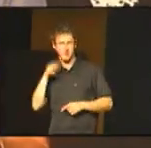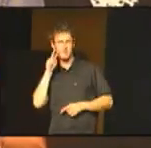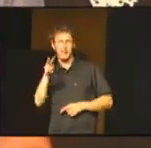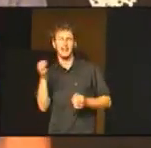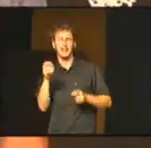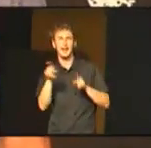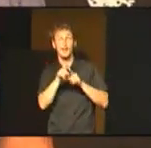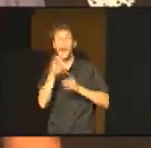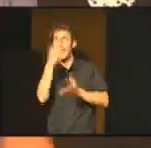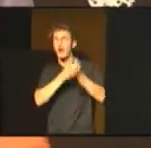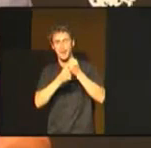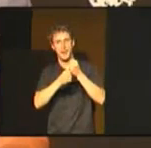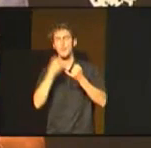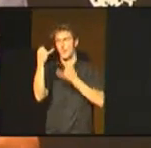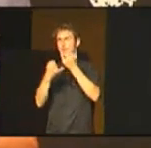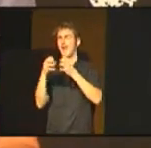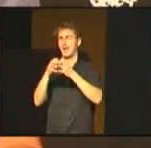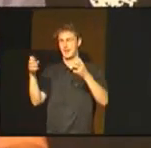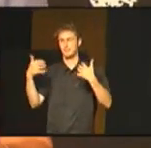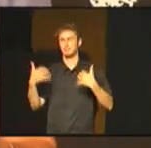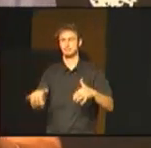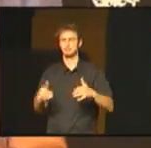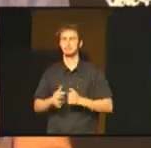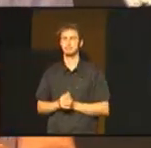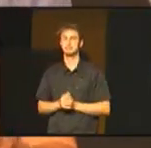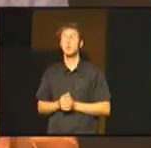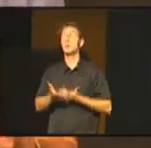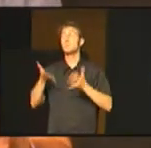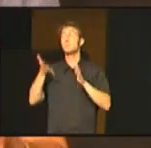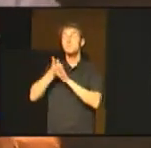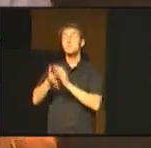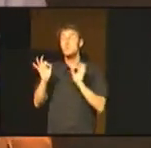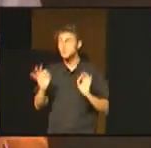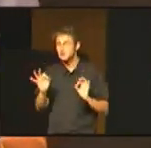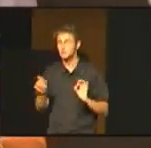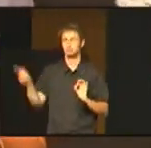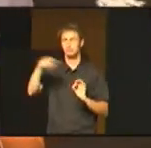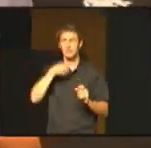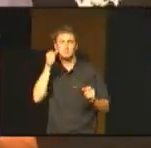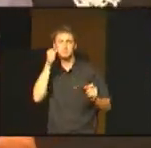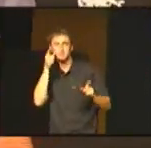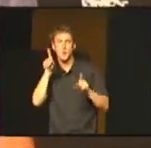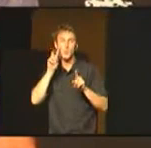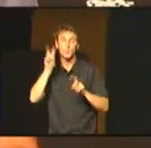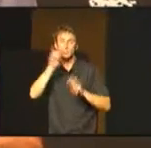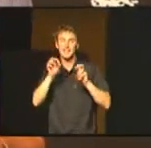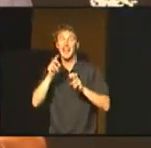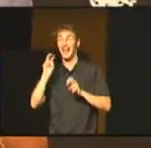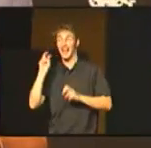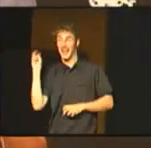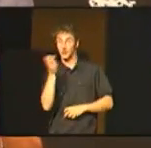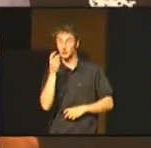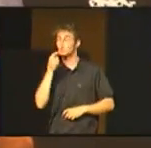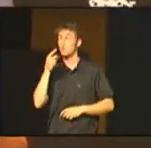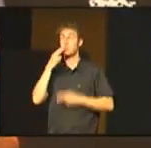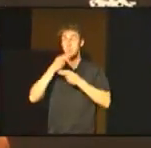dificultats en el terreny econòmic i per això caldrà estar molt alerta com s'utilitzen els recursos